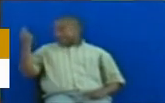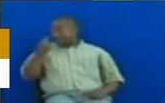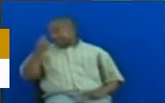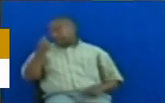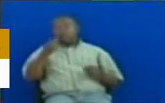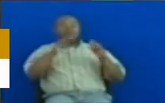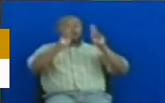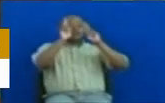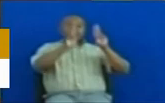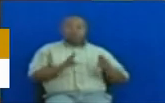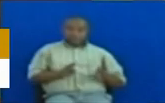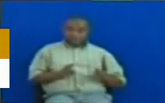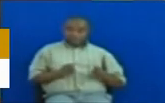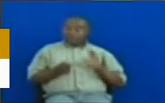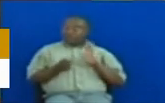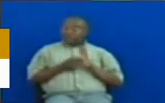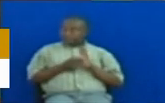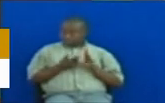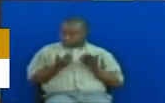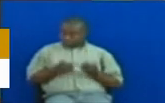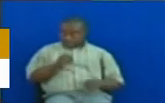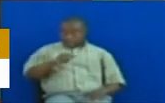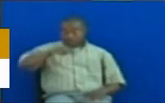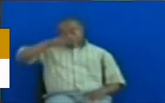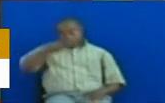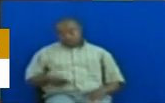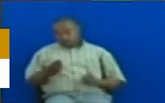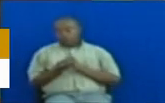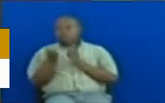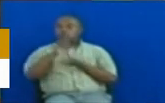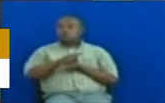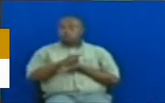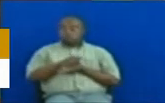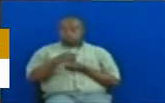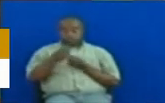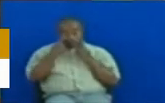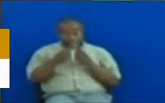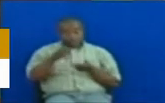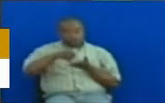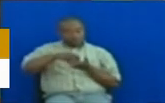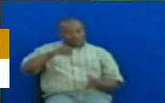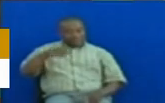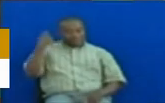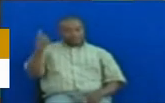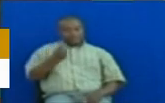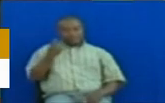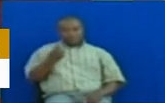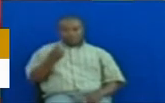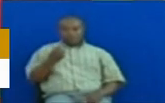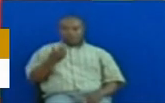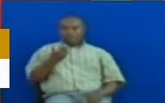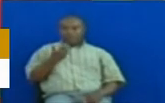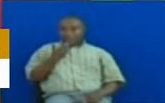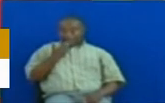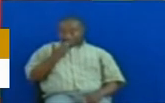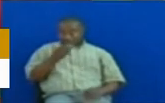Kama imeshindikana kufanya mabadiliko anayofanya aliyependekeza kwa maslahi ya taifa, kwa nini tusirudishe kwenye